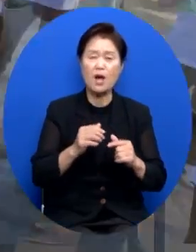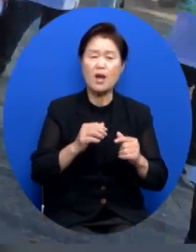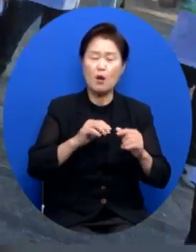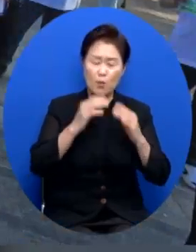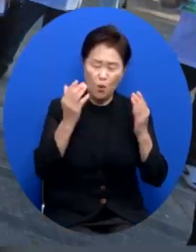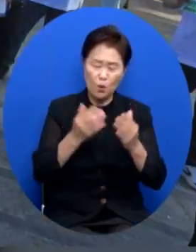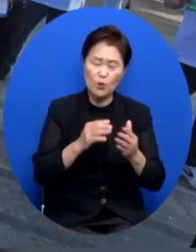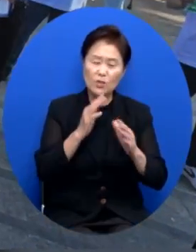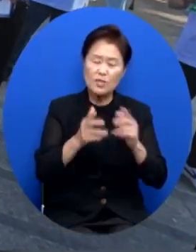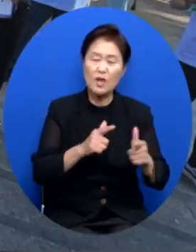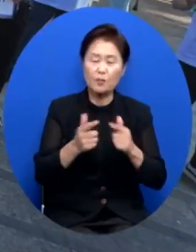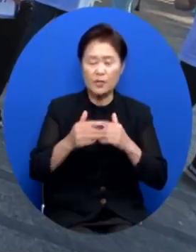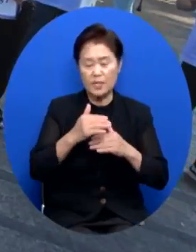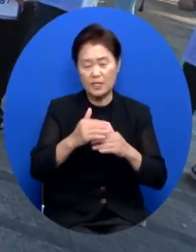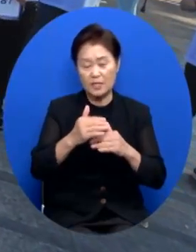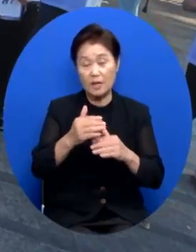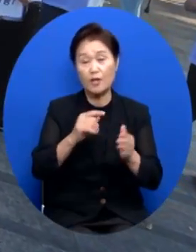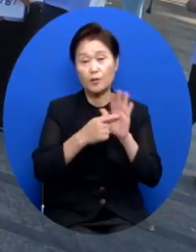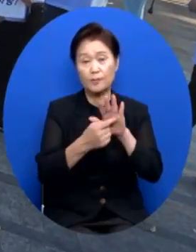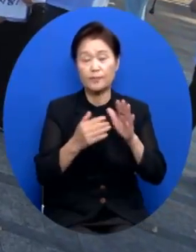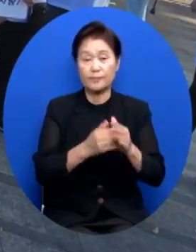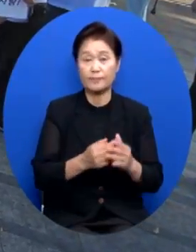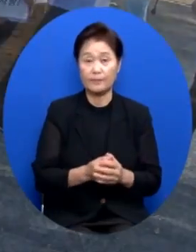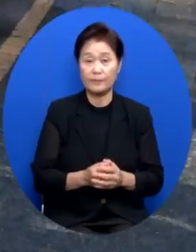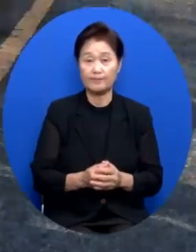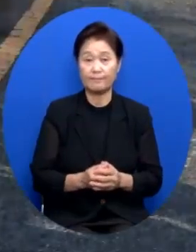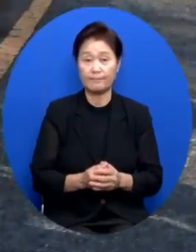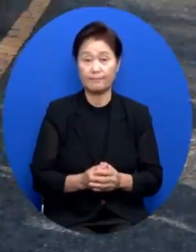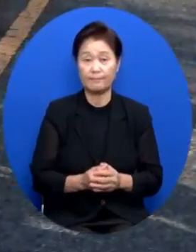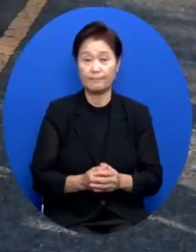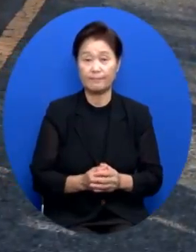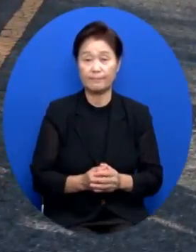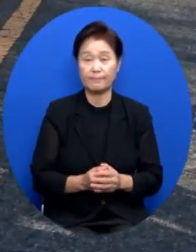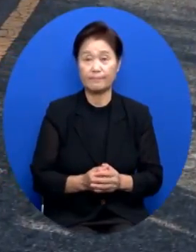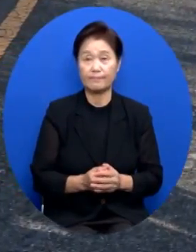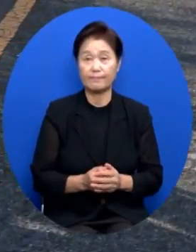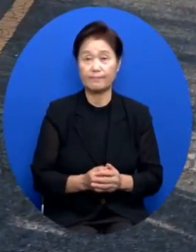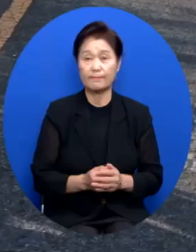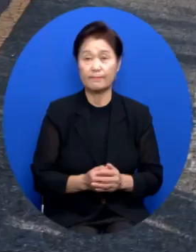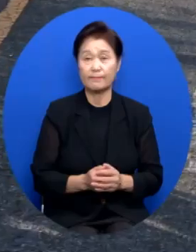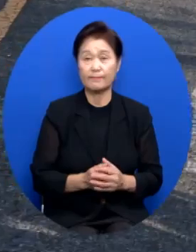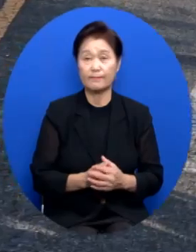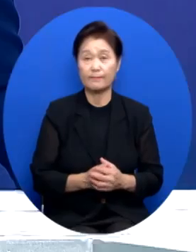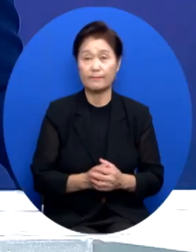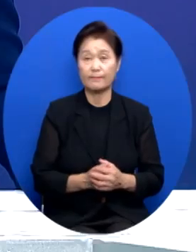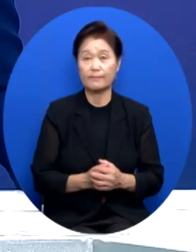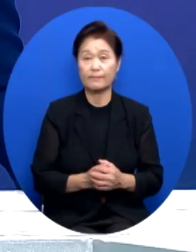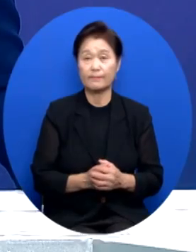주요 사업을 진행하고 있다고 밝혔습니다. CTS 뉴스 이현지입니다.